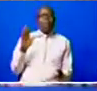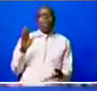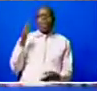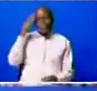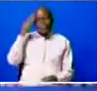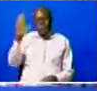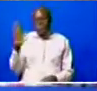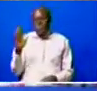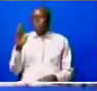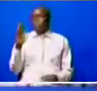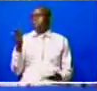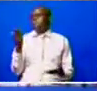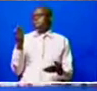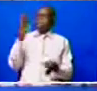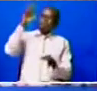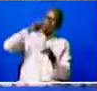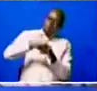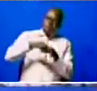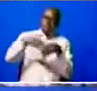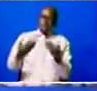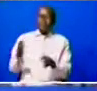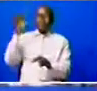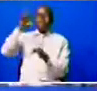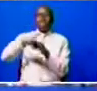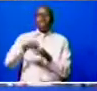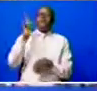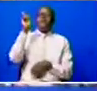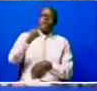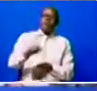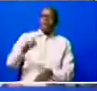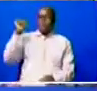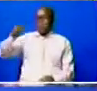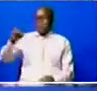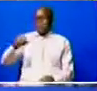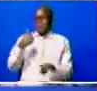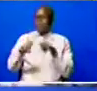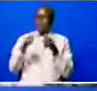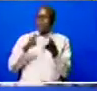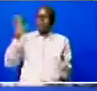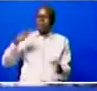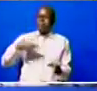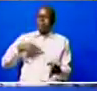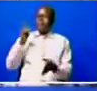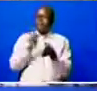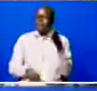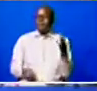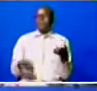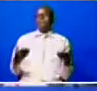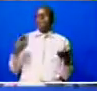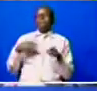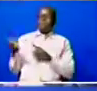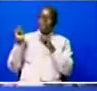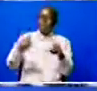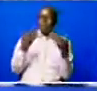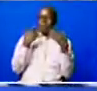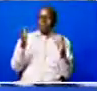hatujajua kwamba watachagua yes or no. Lakini kikubwa ni kuona walaia wote